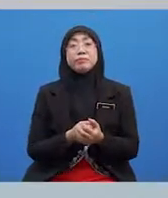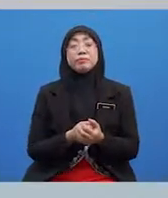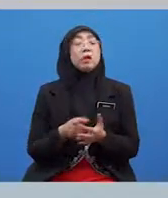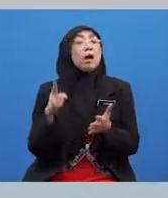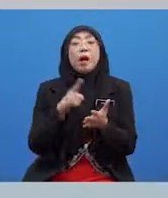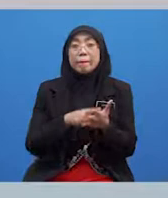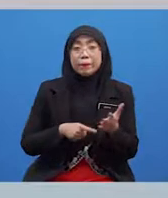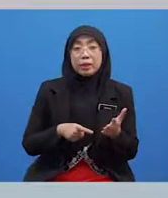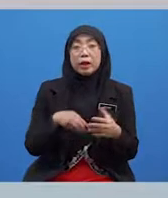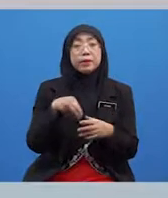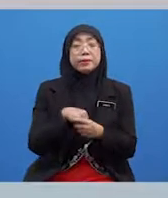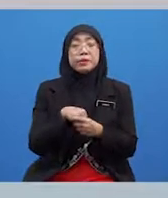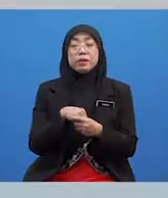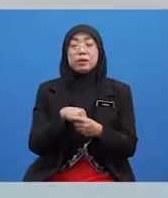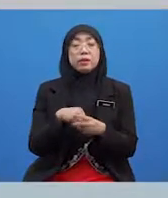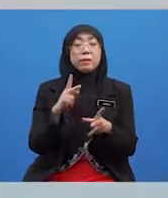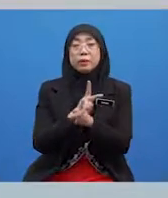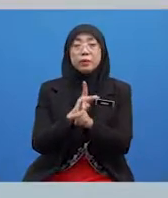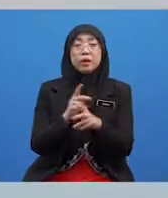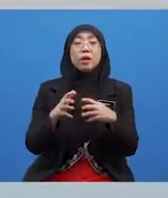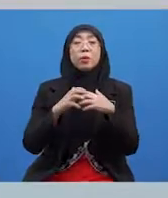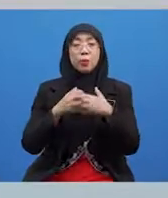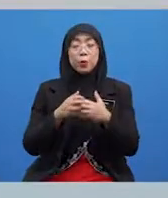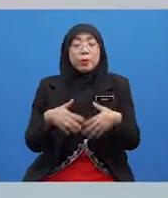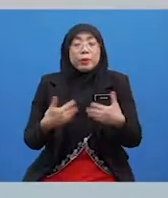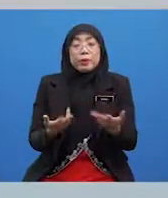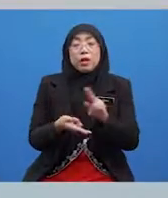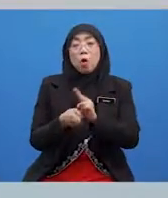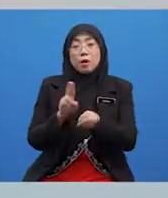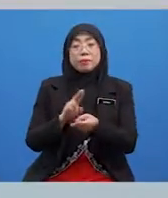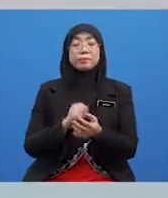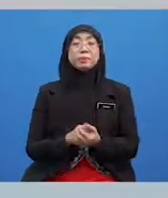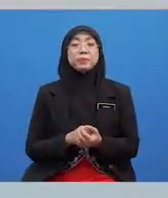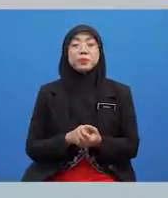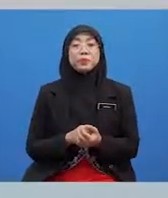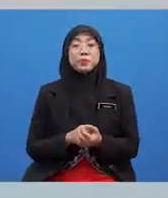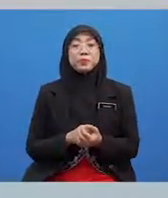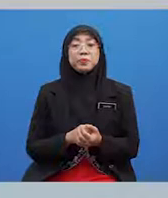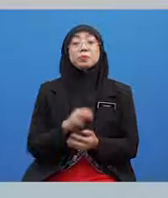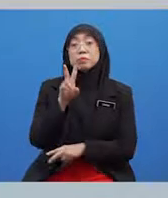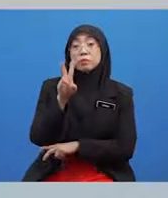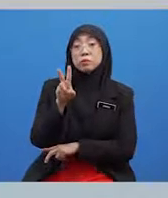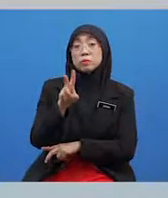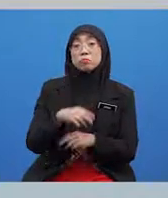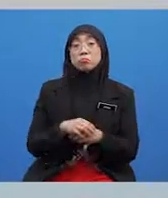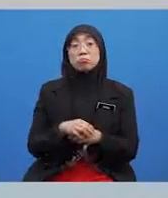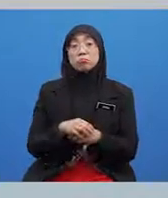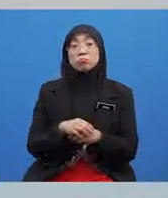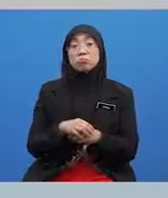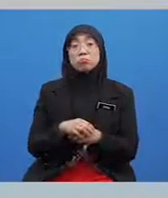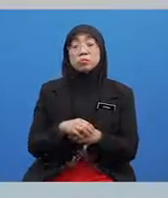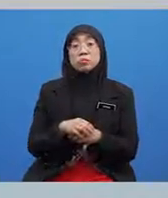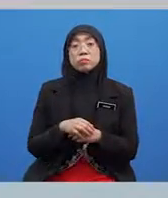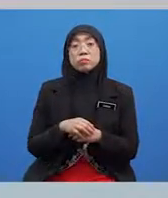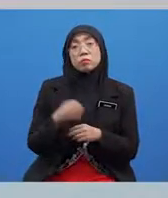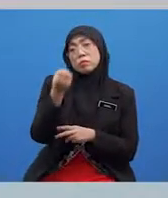pengekalan atau retention dan pemindahan atau dalam bahasa Inggerisnya transfer. Yang